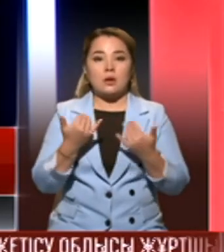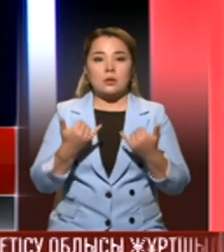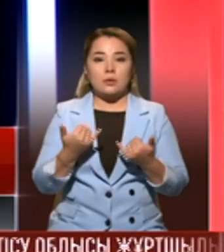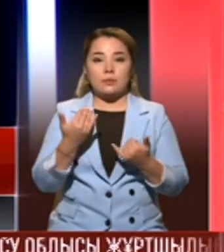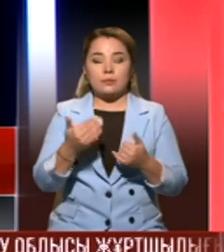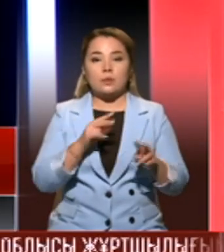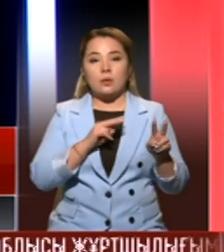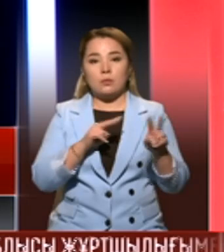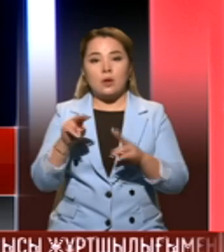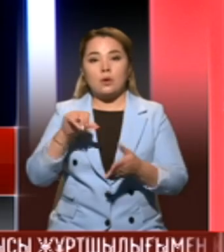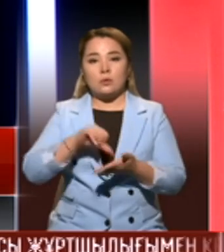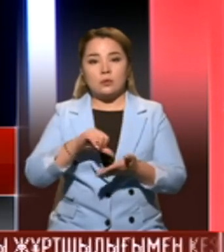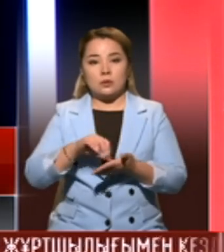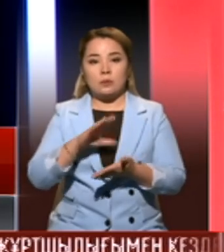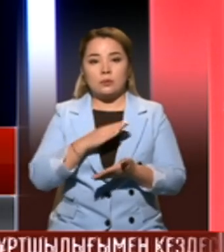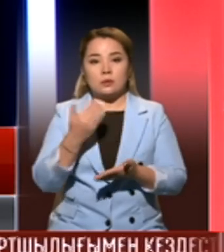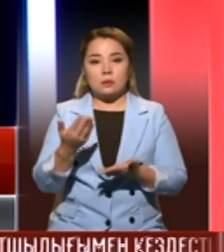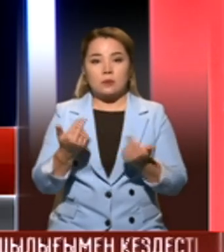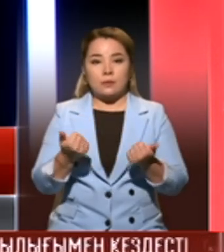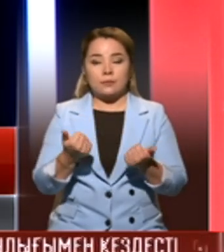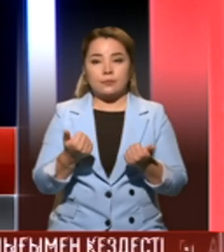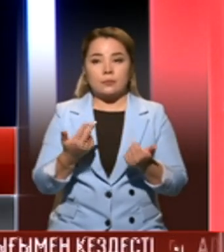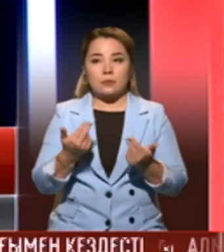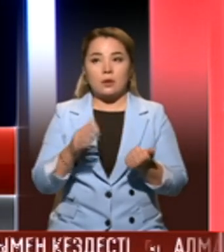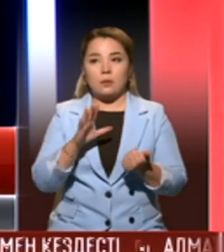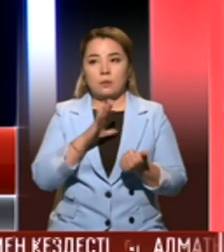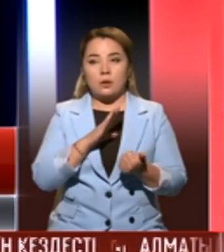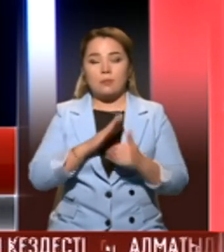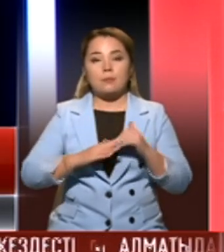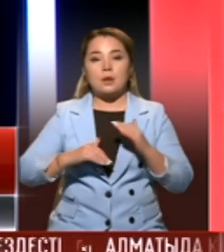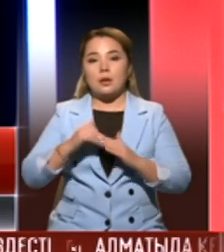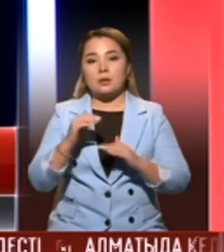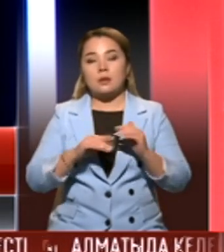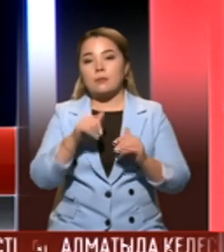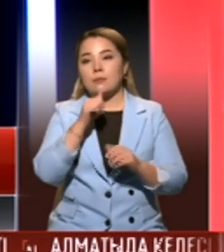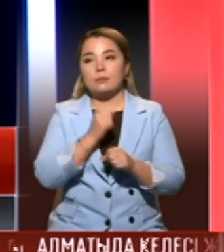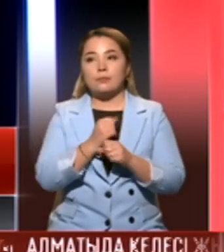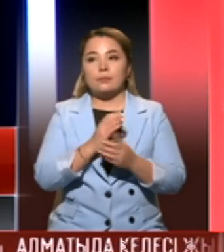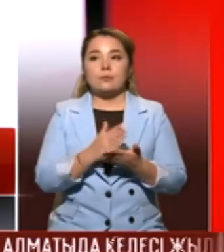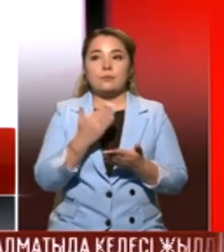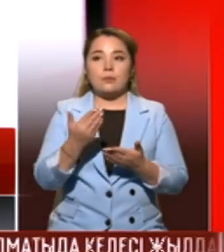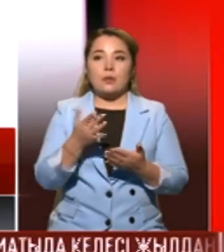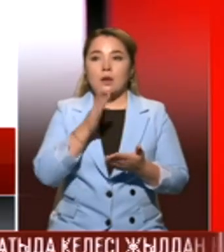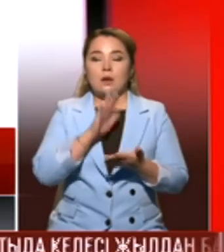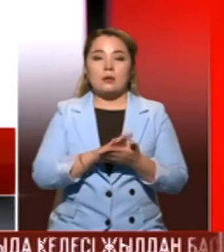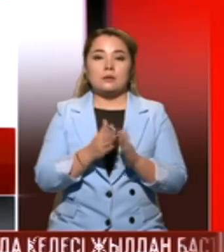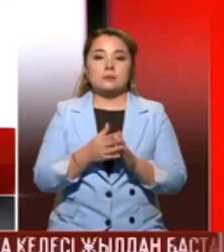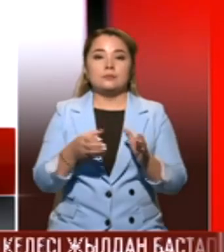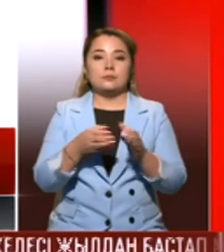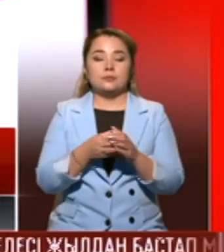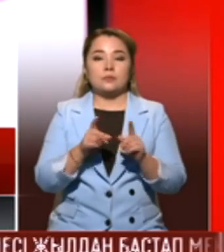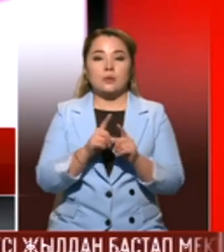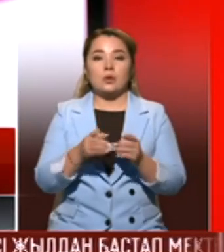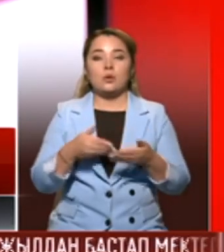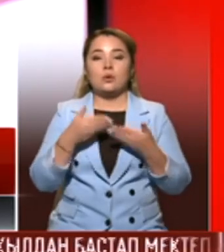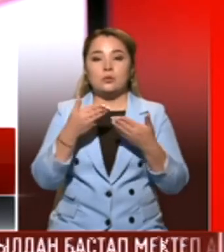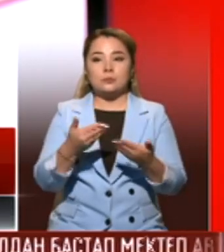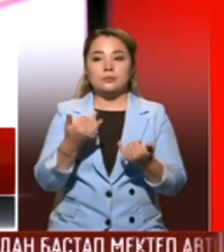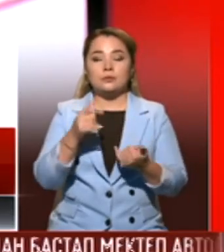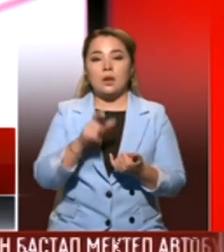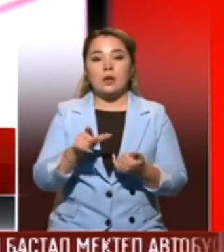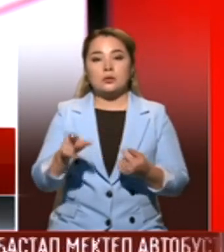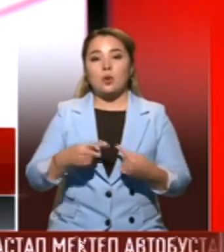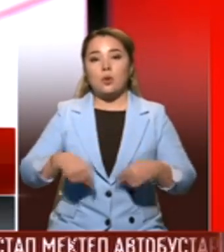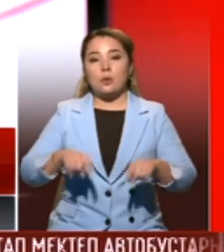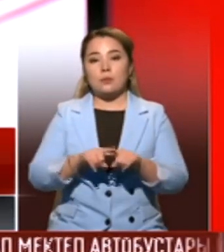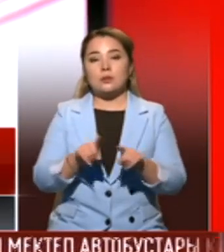сіз де бақылаушы болдыңыз ғой, қателеспесем. Практик ретінде. Енді бағана замандасымыз қойған сұраққа қарағанда, азаматтық қоғамымыз